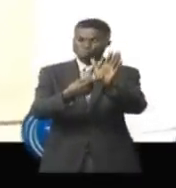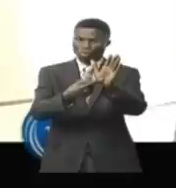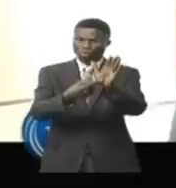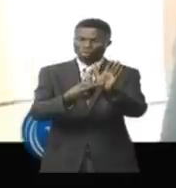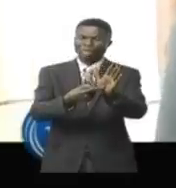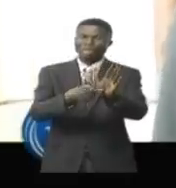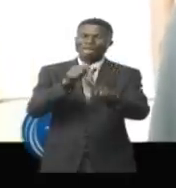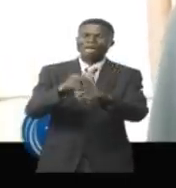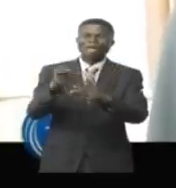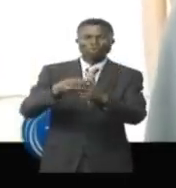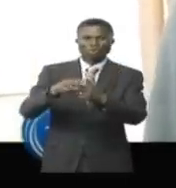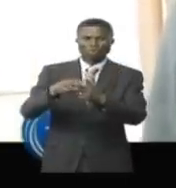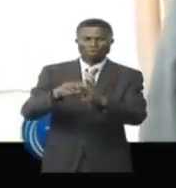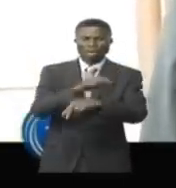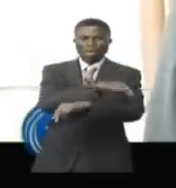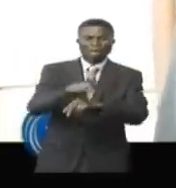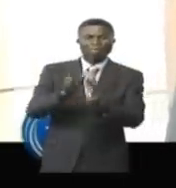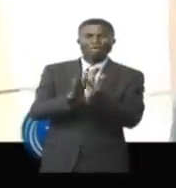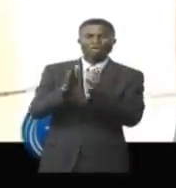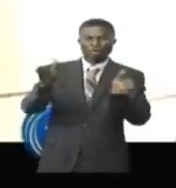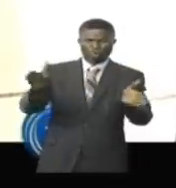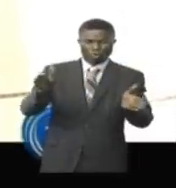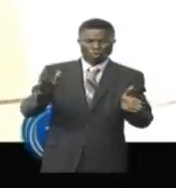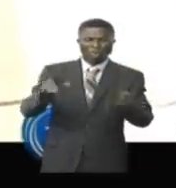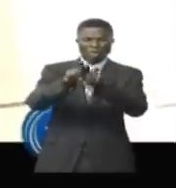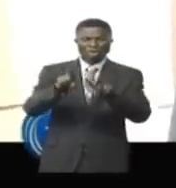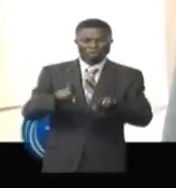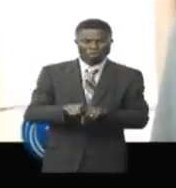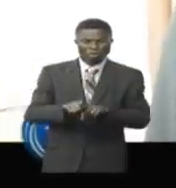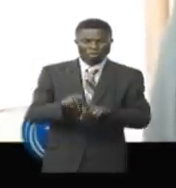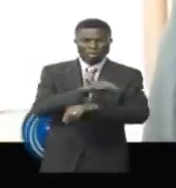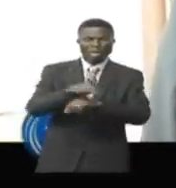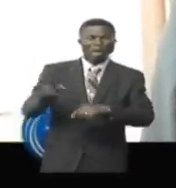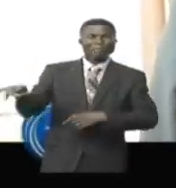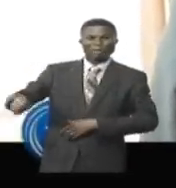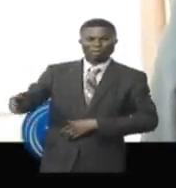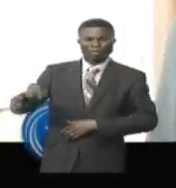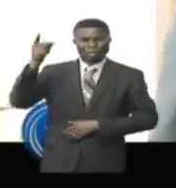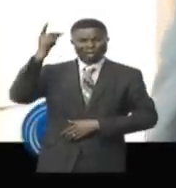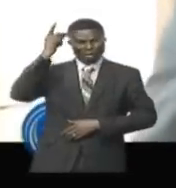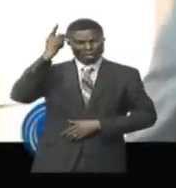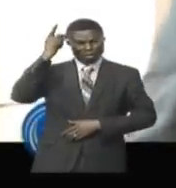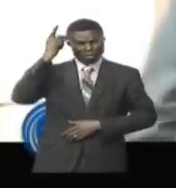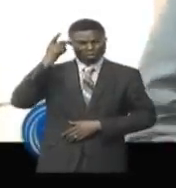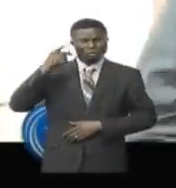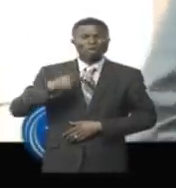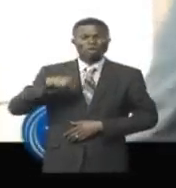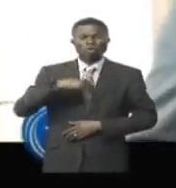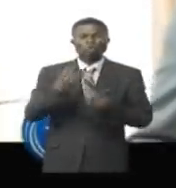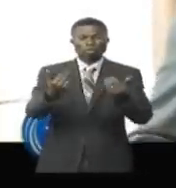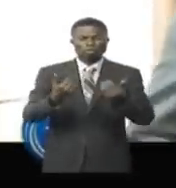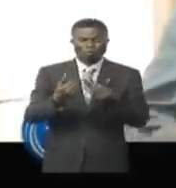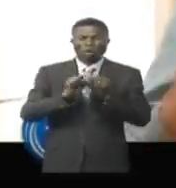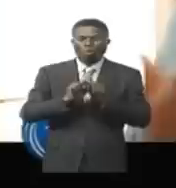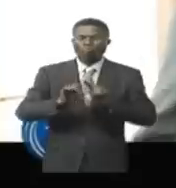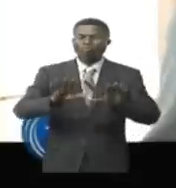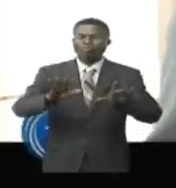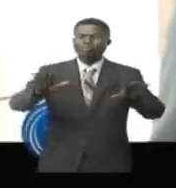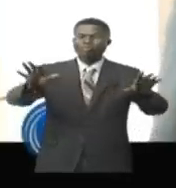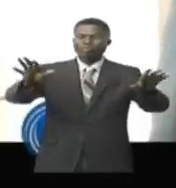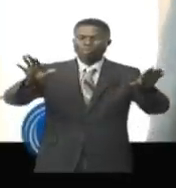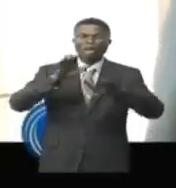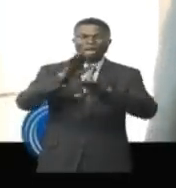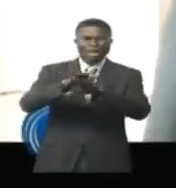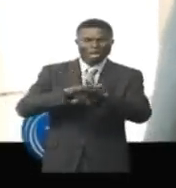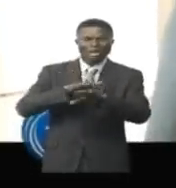temps. Donc la direction générale et la direction provinciale de Kinshasa. Mais nous voulons étendre